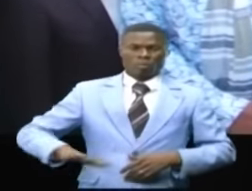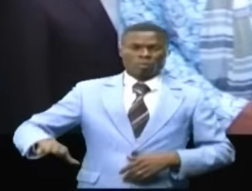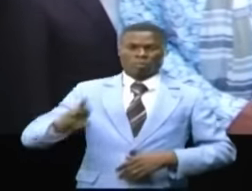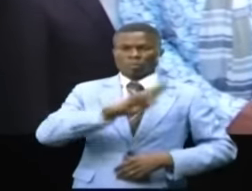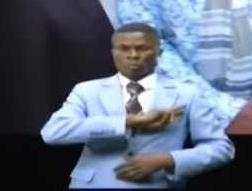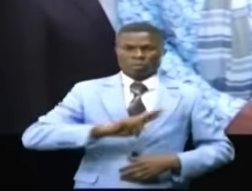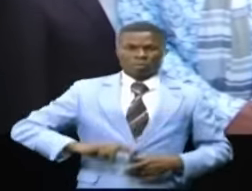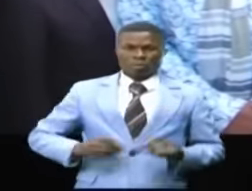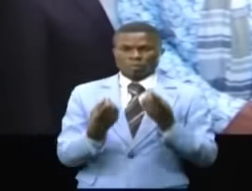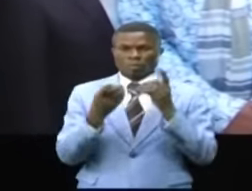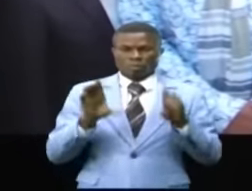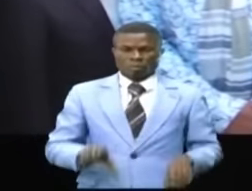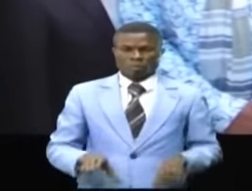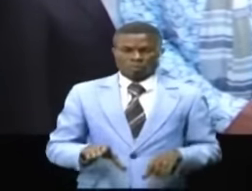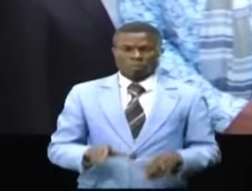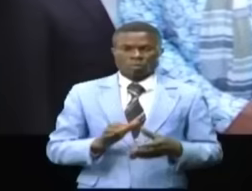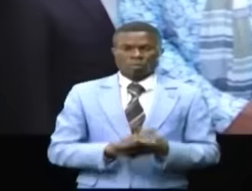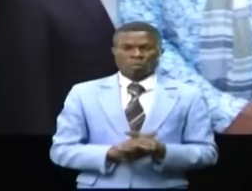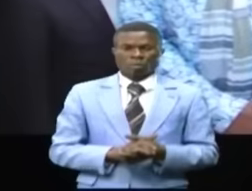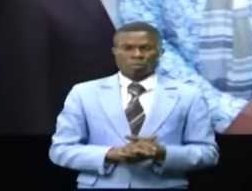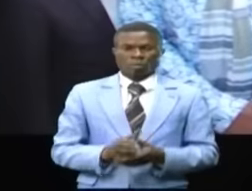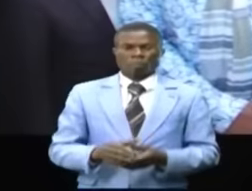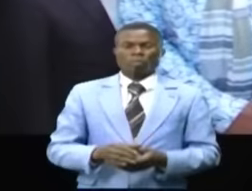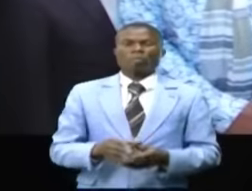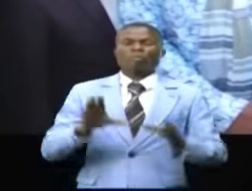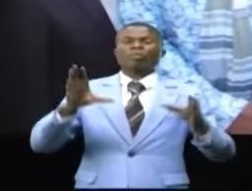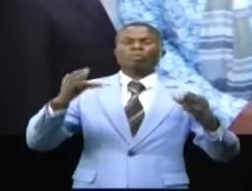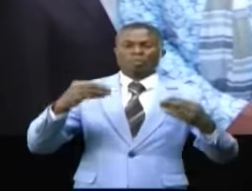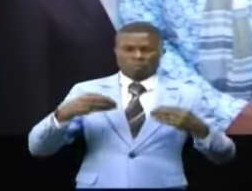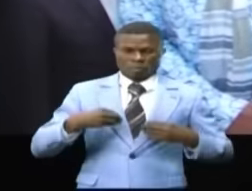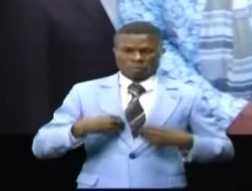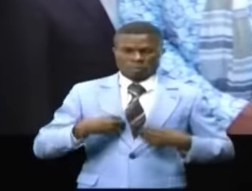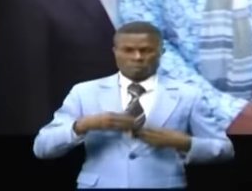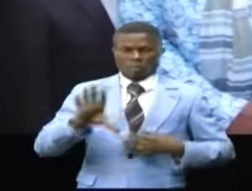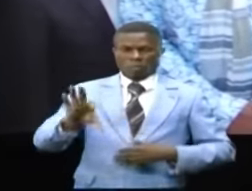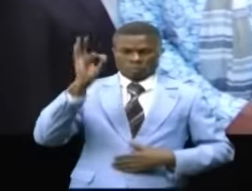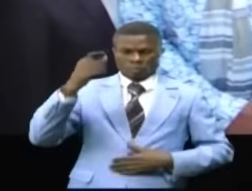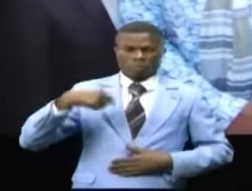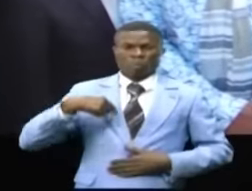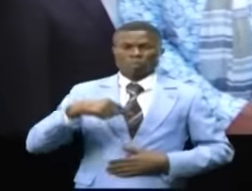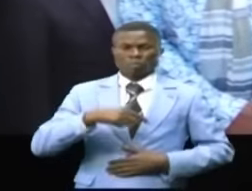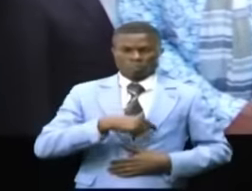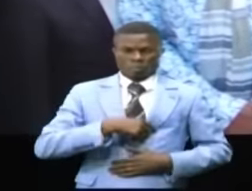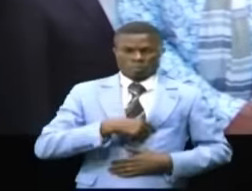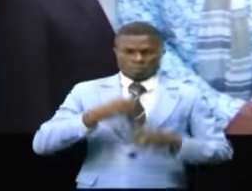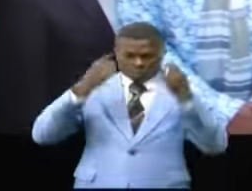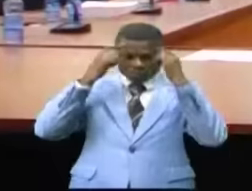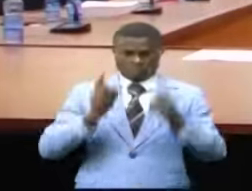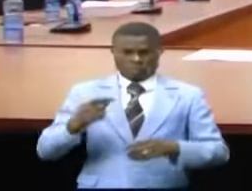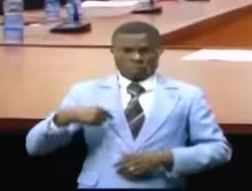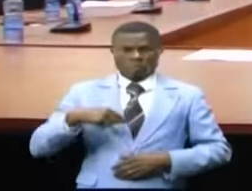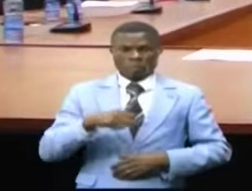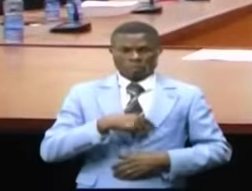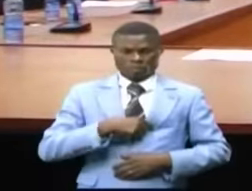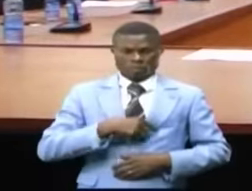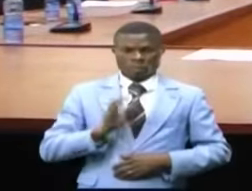démocratique du Congo de confirmer notre choix, notre décision,